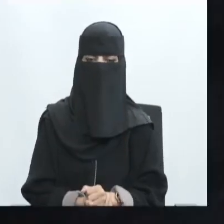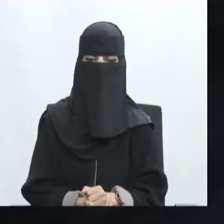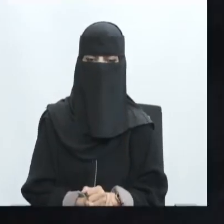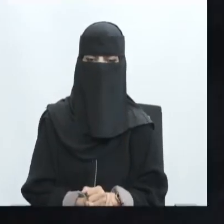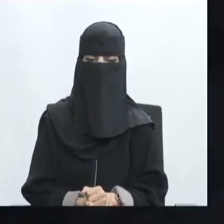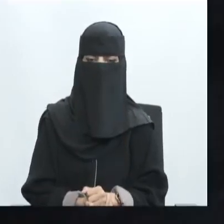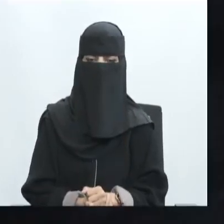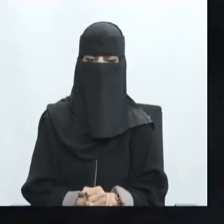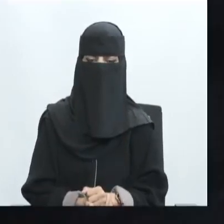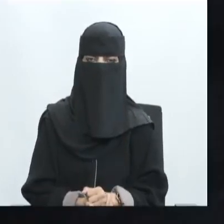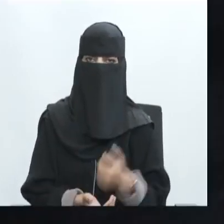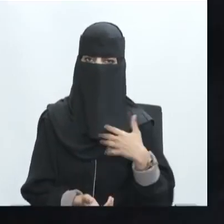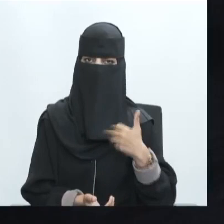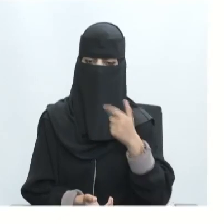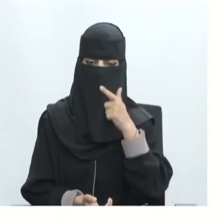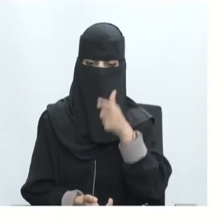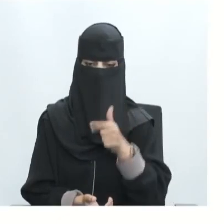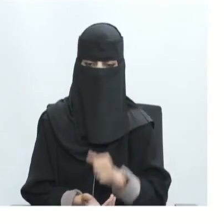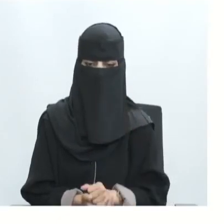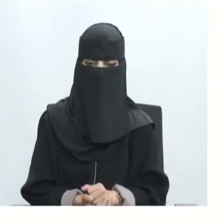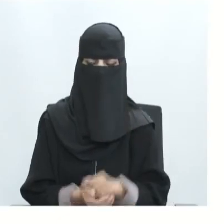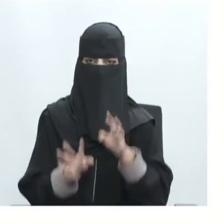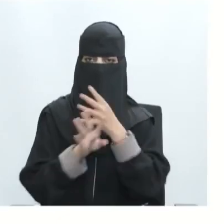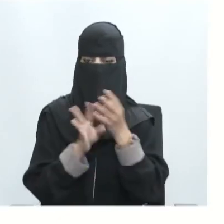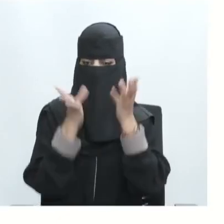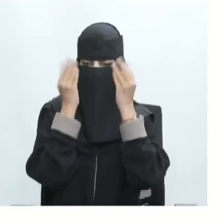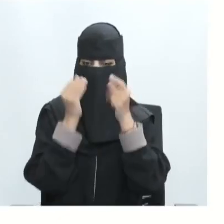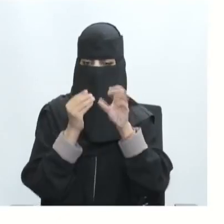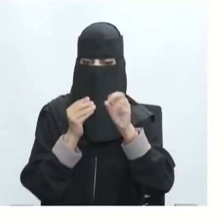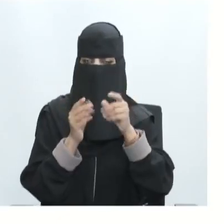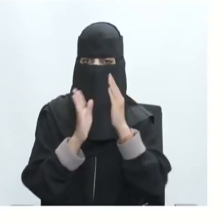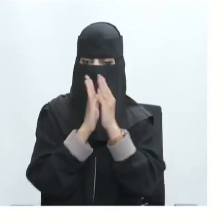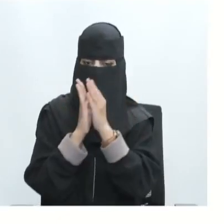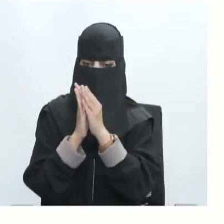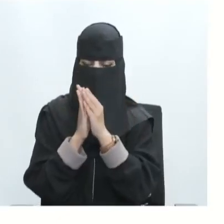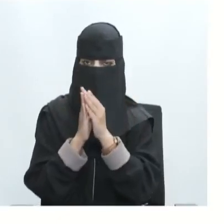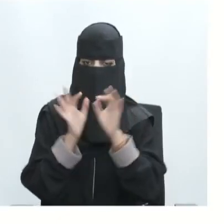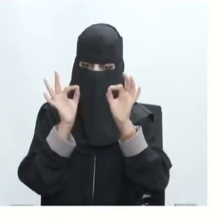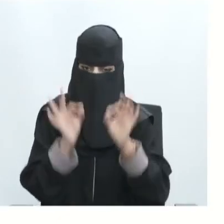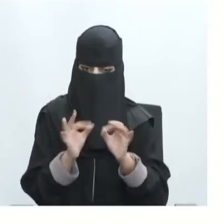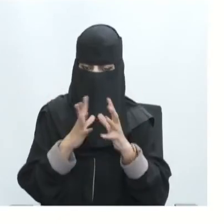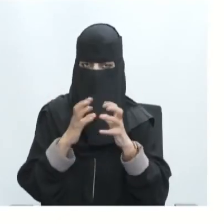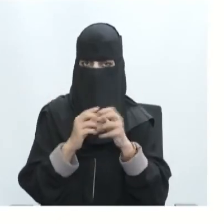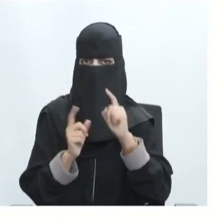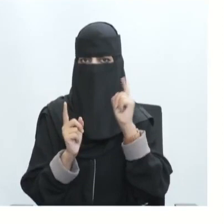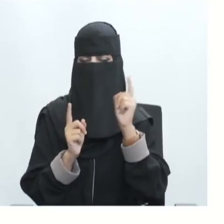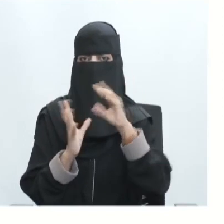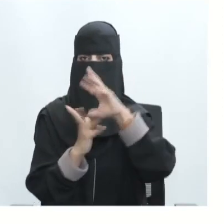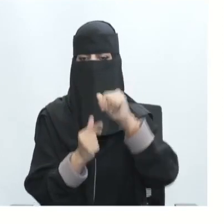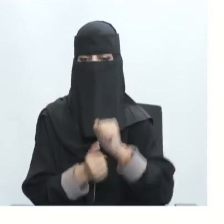النص نستطيع ان نقول النموذج العلمي هو منهج او منطق لتفسير